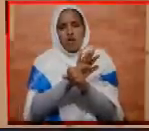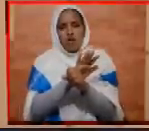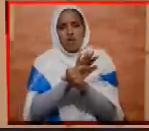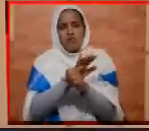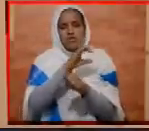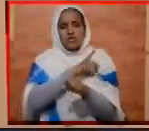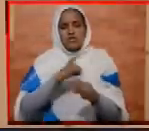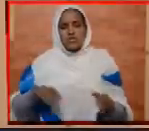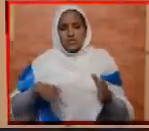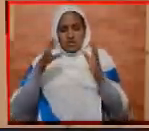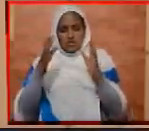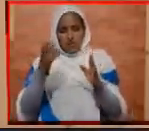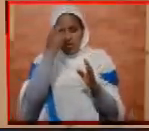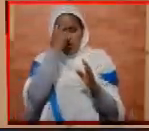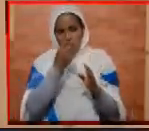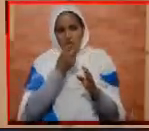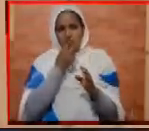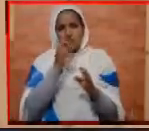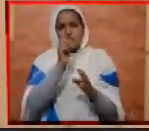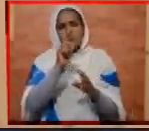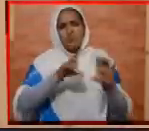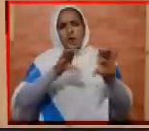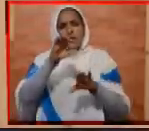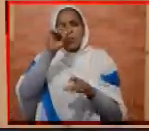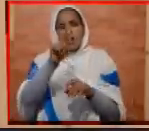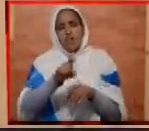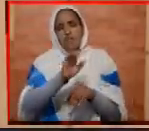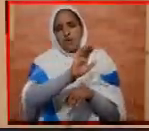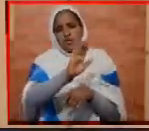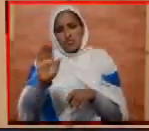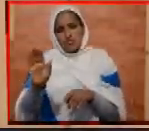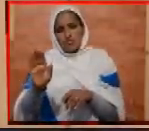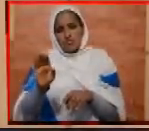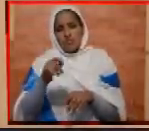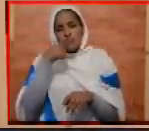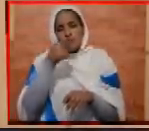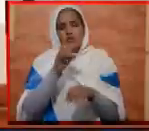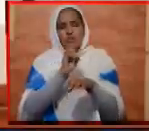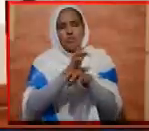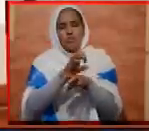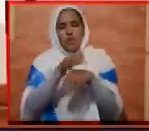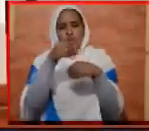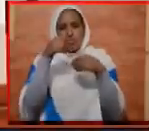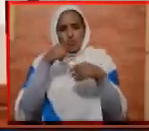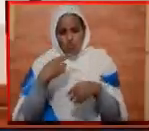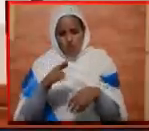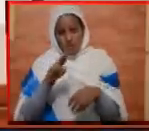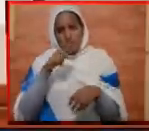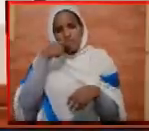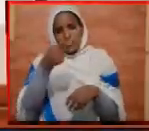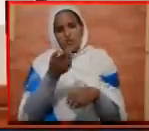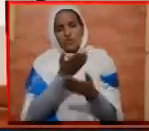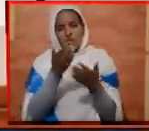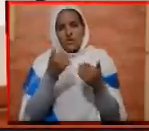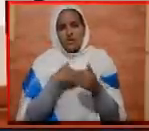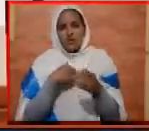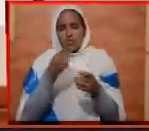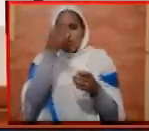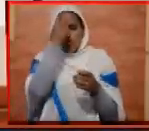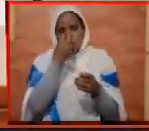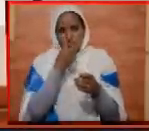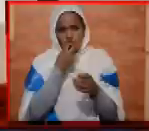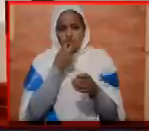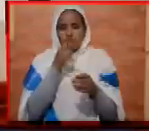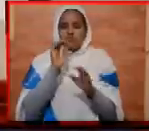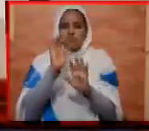ጉባኤያቸው እንዲሟላ ምዕመናን ወላጆች ምንድን ነው ማድረግ አለባቸው ብለን የምንመክረው ወይም የምንነግረው